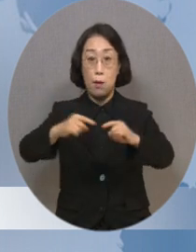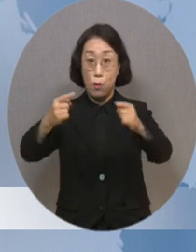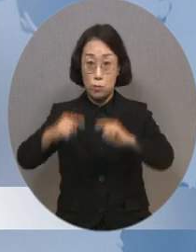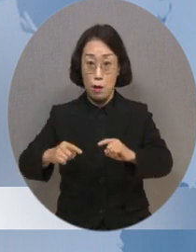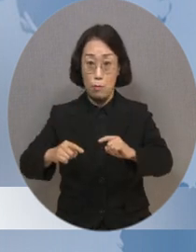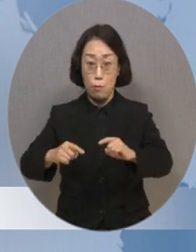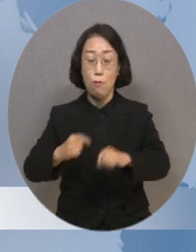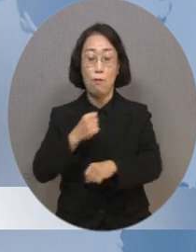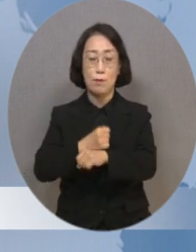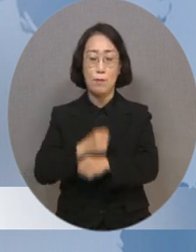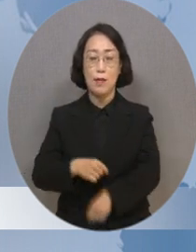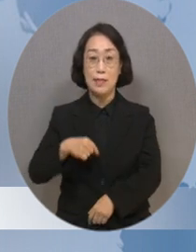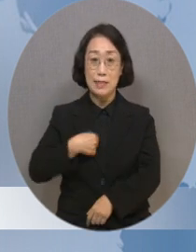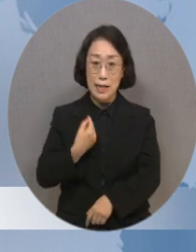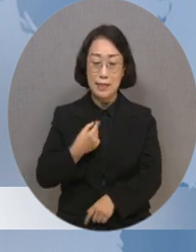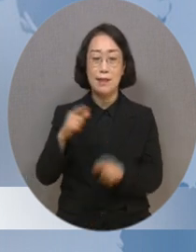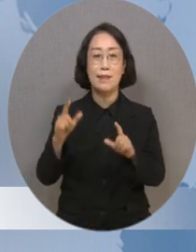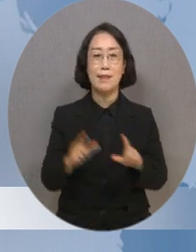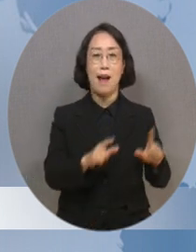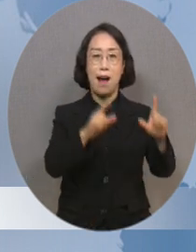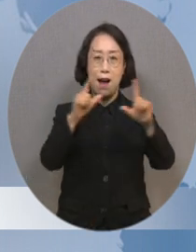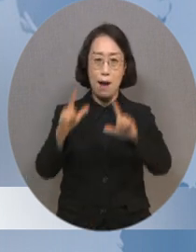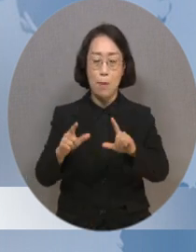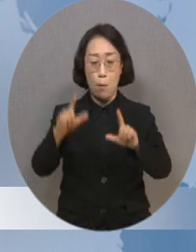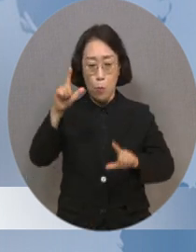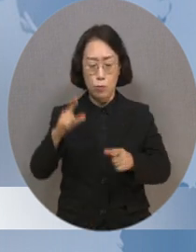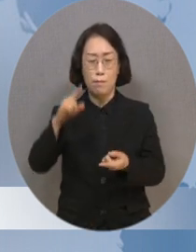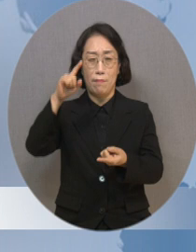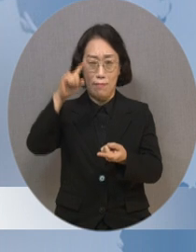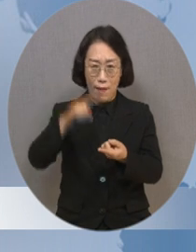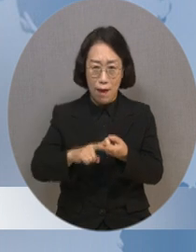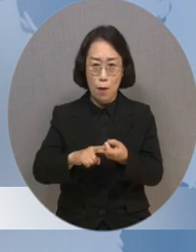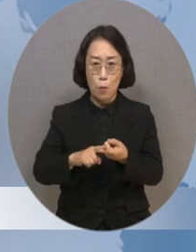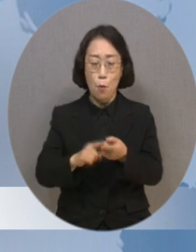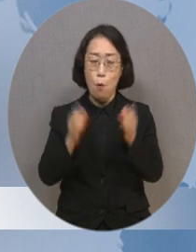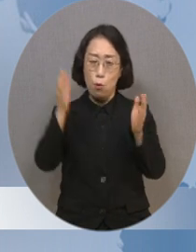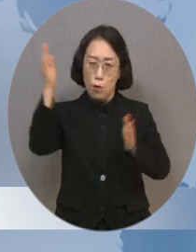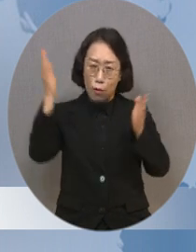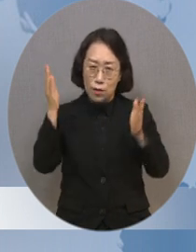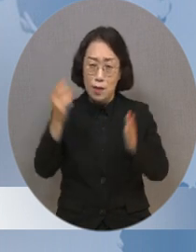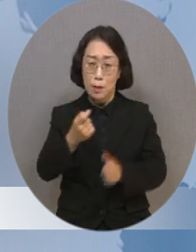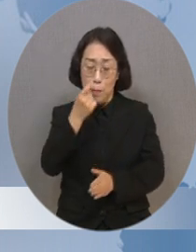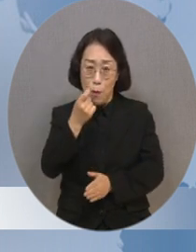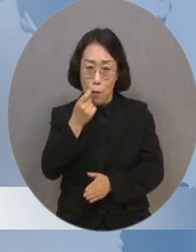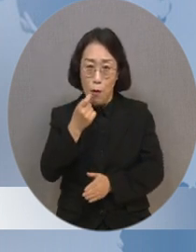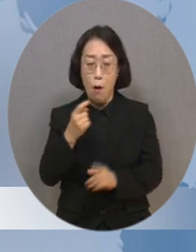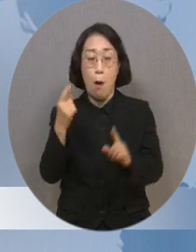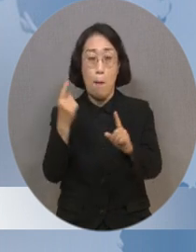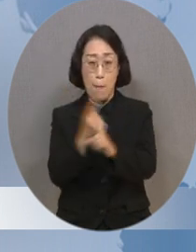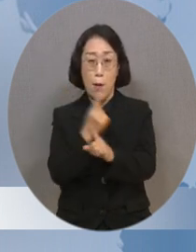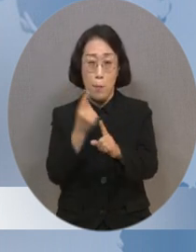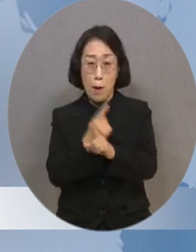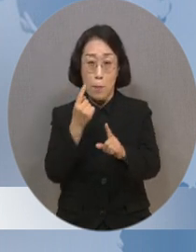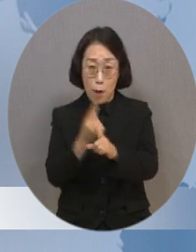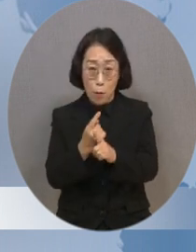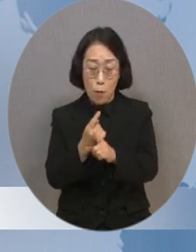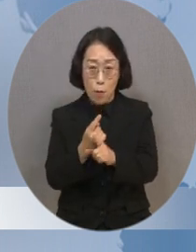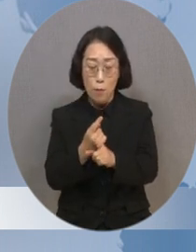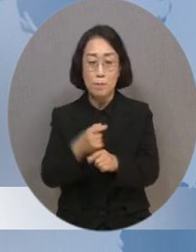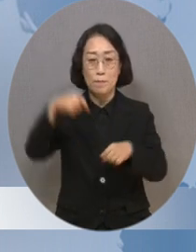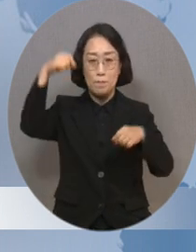무대인데요. 자신의 삶, 자신의 모습 그대로를 연기 수업을 통해 다듬어 선보인 특별한